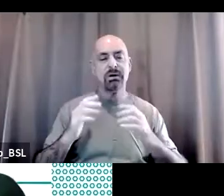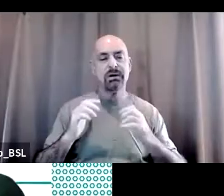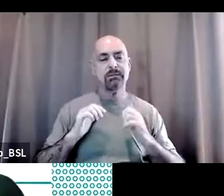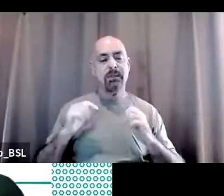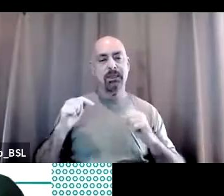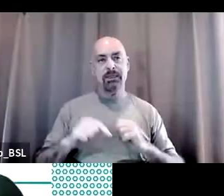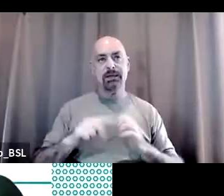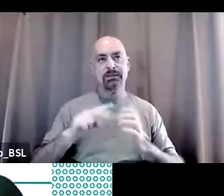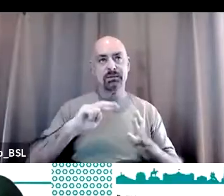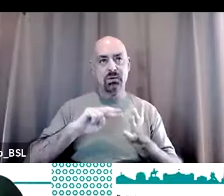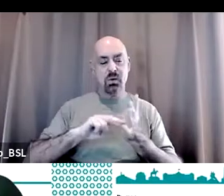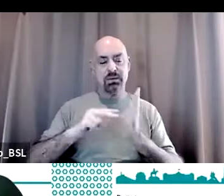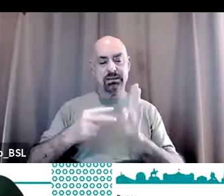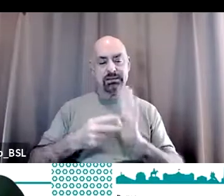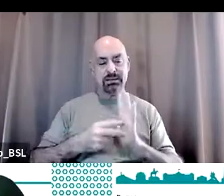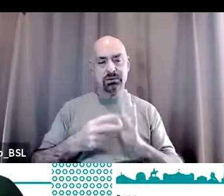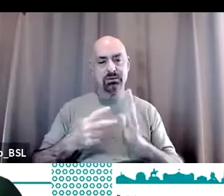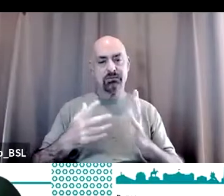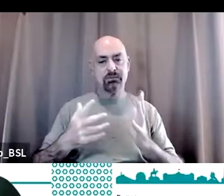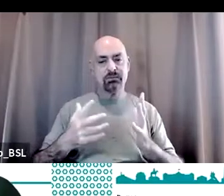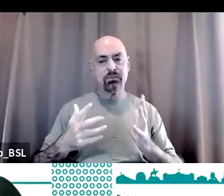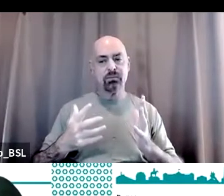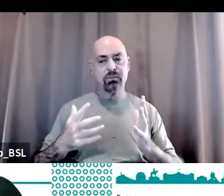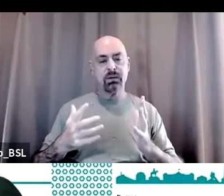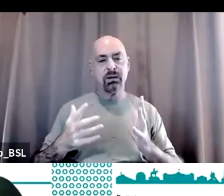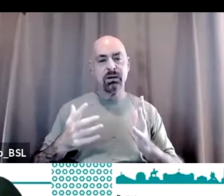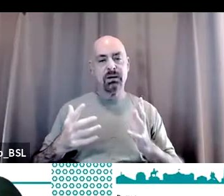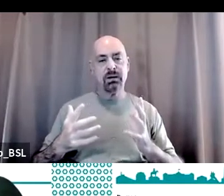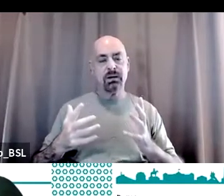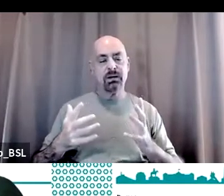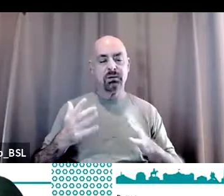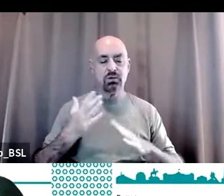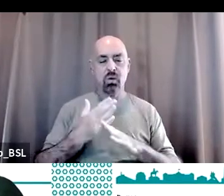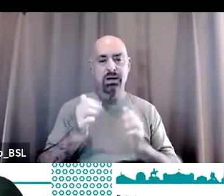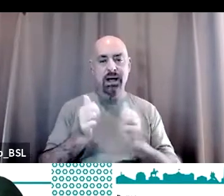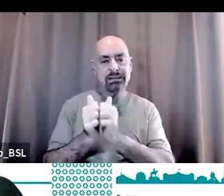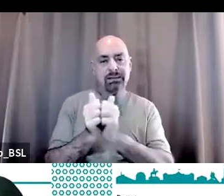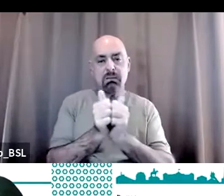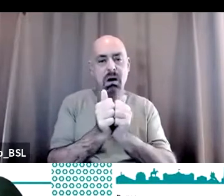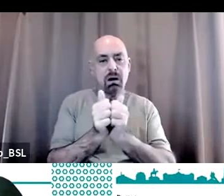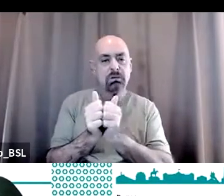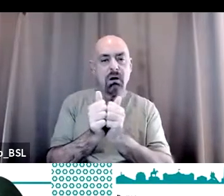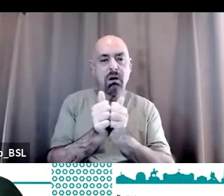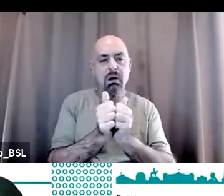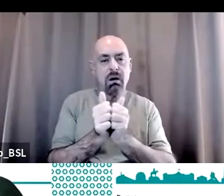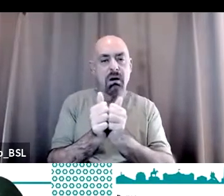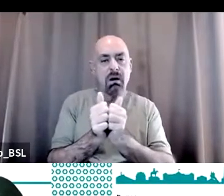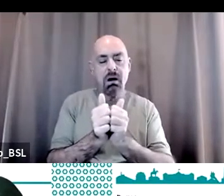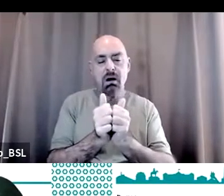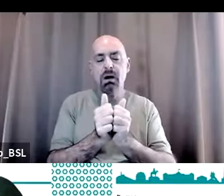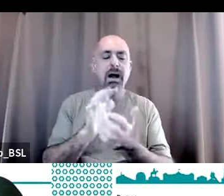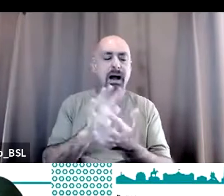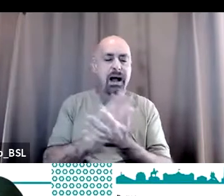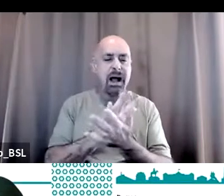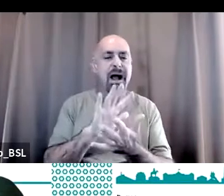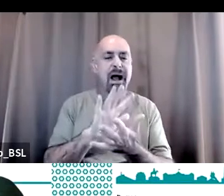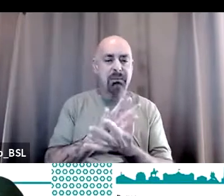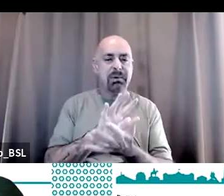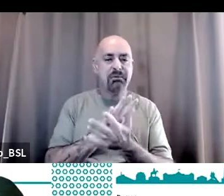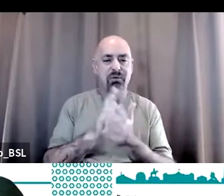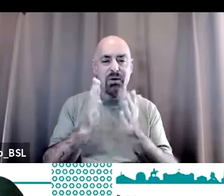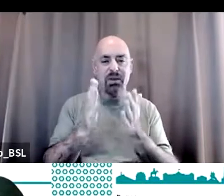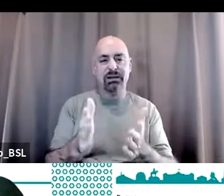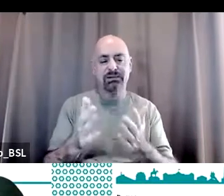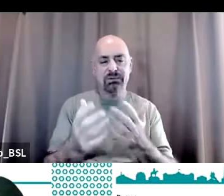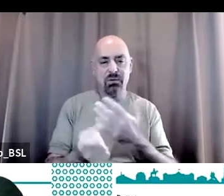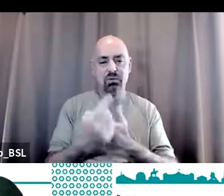бодит хувийн ажилтай байна. Энэ сүүлийн 10 жилд Монгол улсад хөгжимшөлтэй хүмүүсийн нийгмийн салбарт